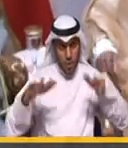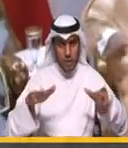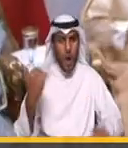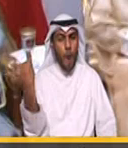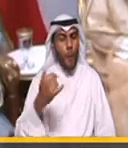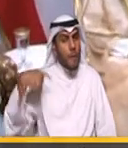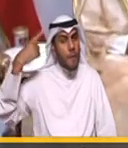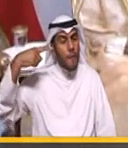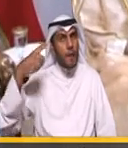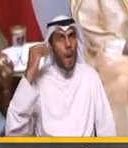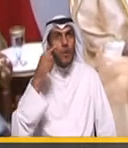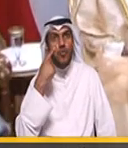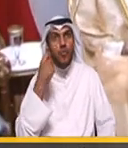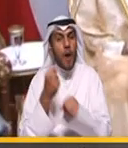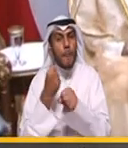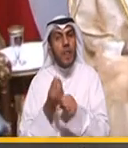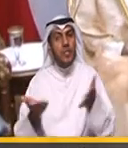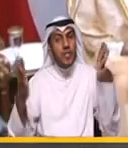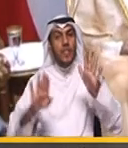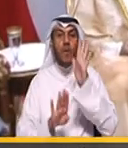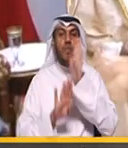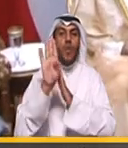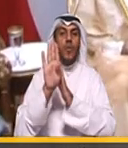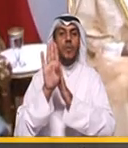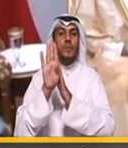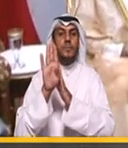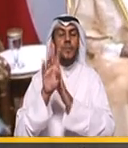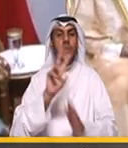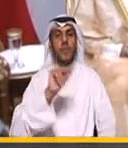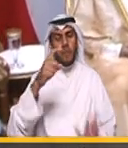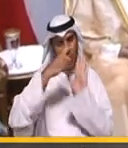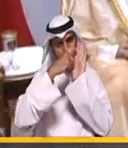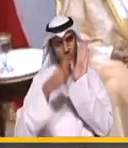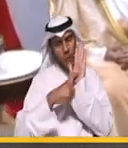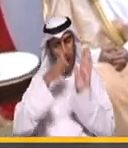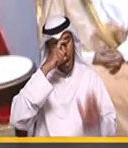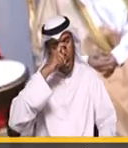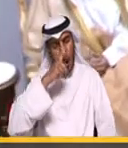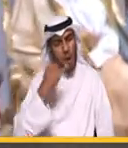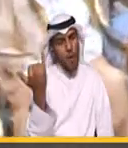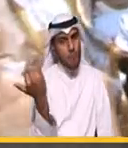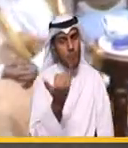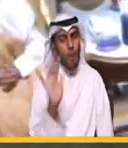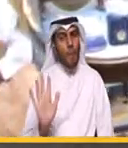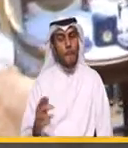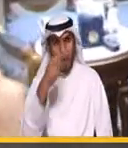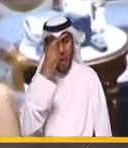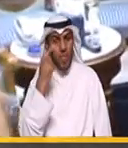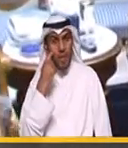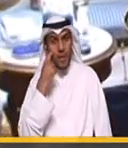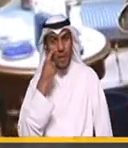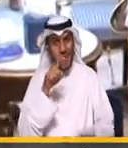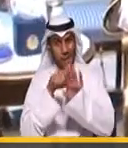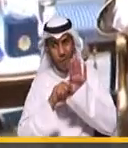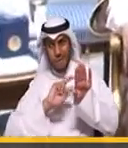إليه من طموحات، مؤكدا سموه على ضرورة تطبيق القانون بحزم ومجازاة كل من عمل